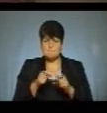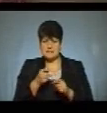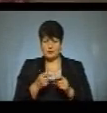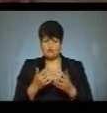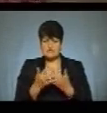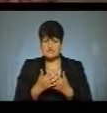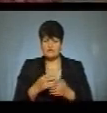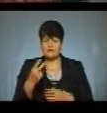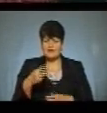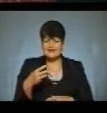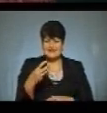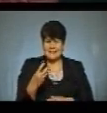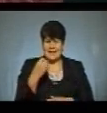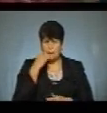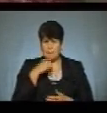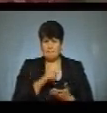сітку 23 пенсіонери.